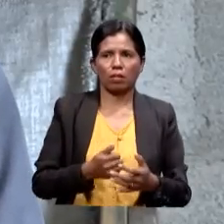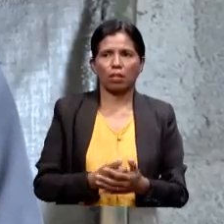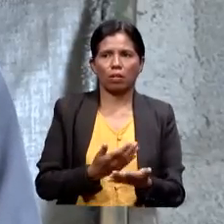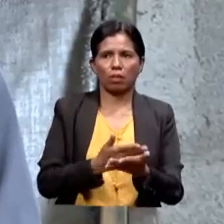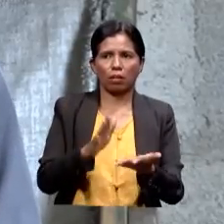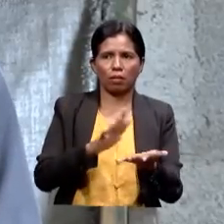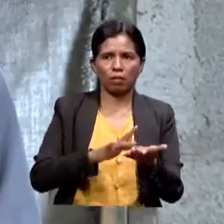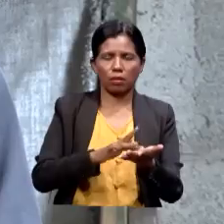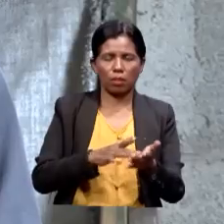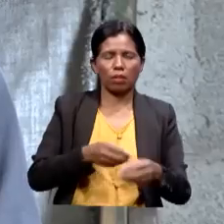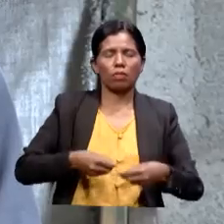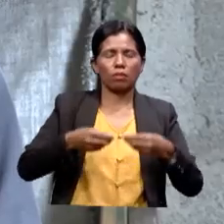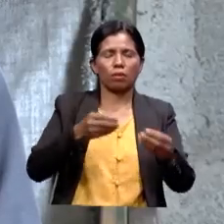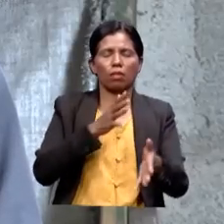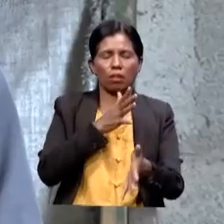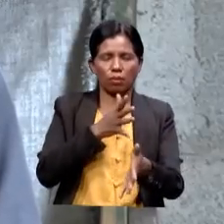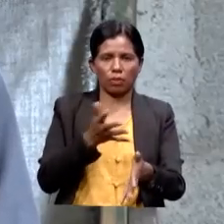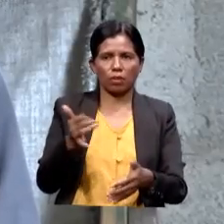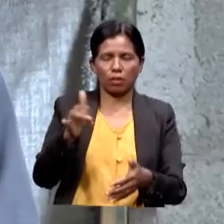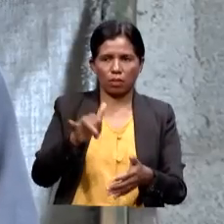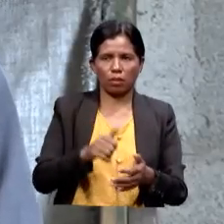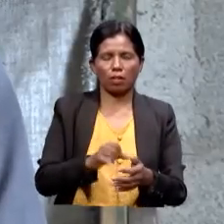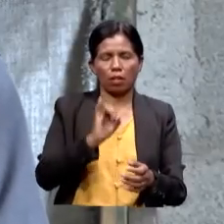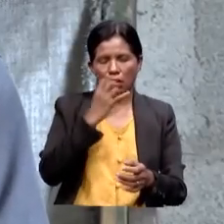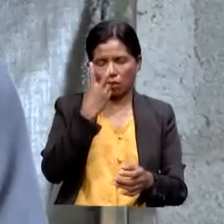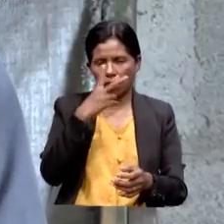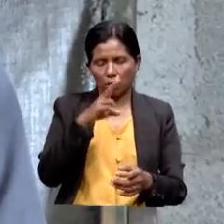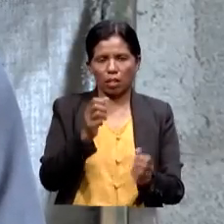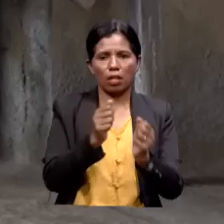lai moro fuwa bosir. De né, mas durante acompanha lá avô sir.